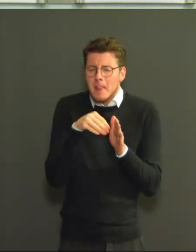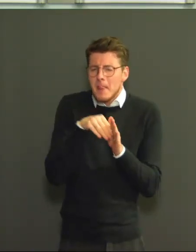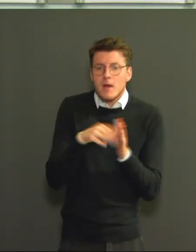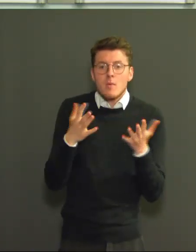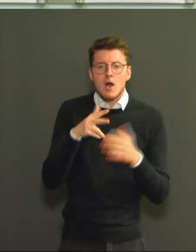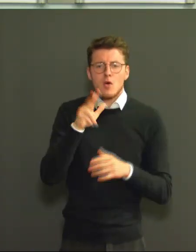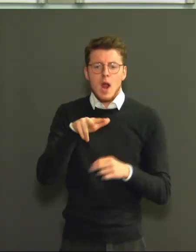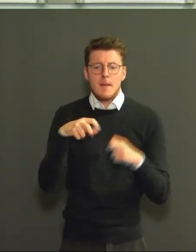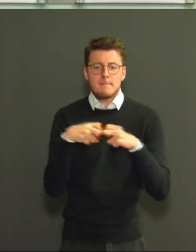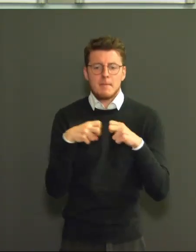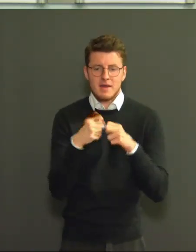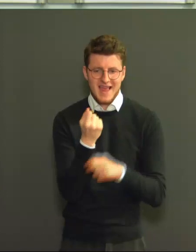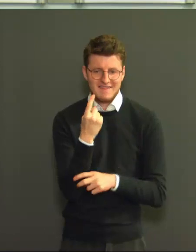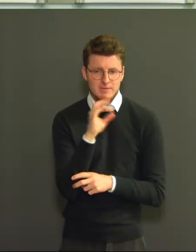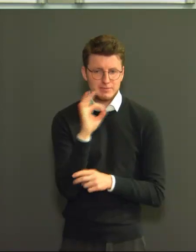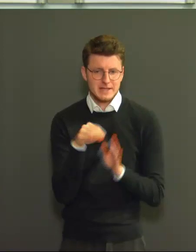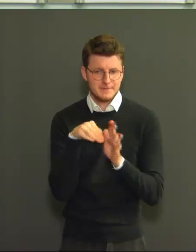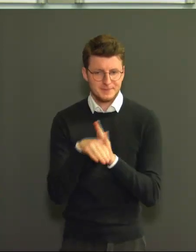11%.